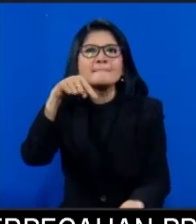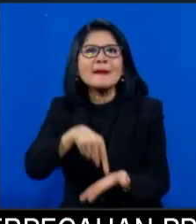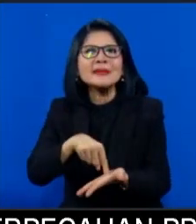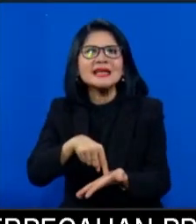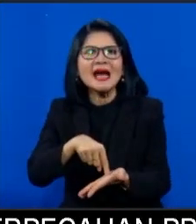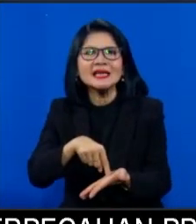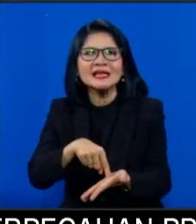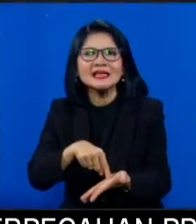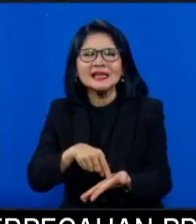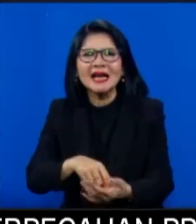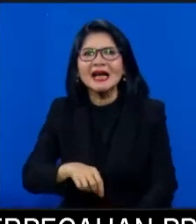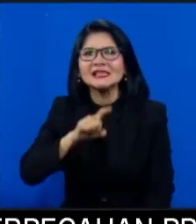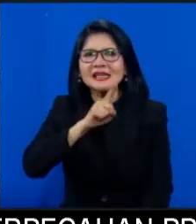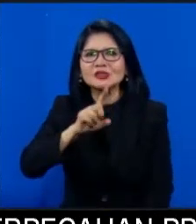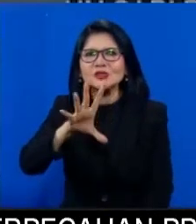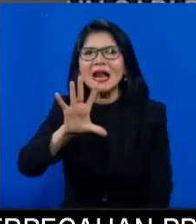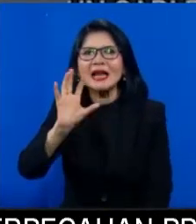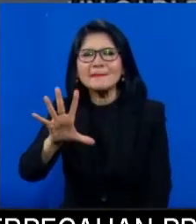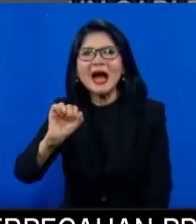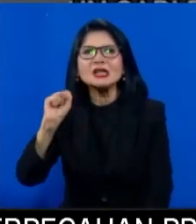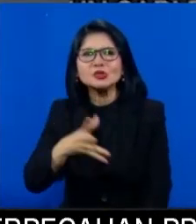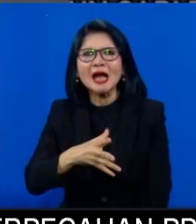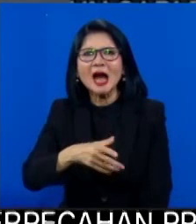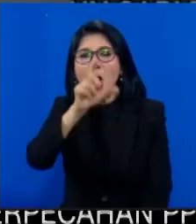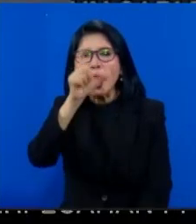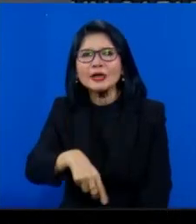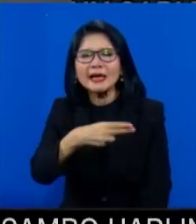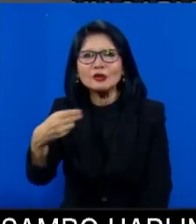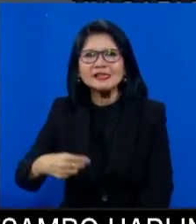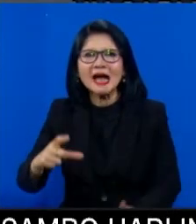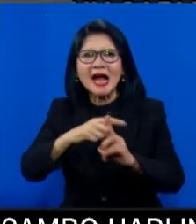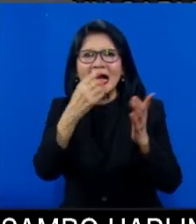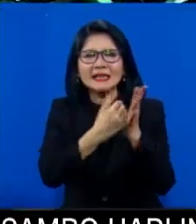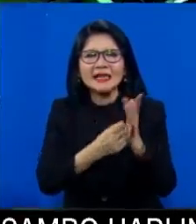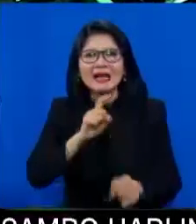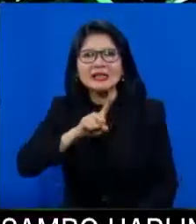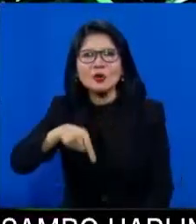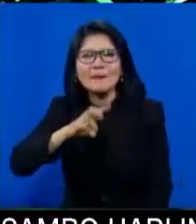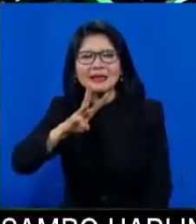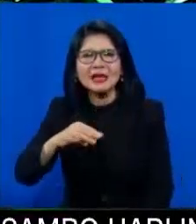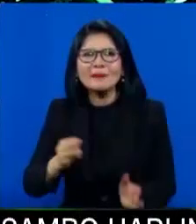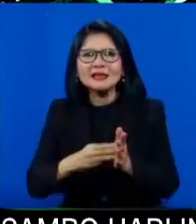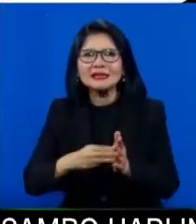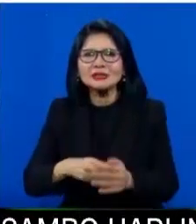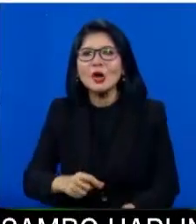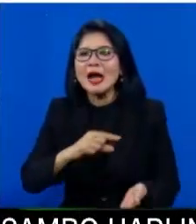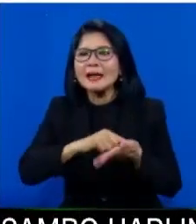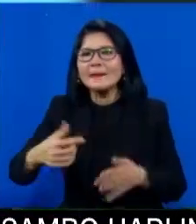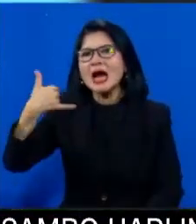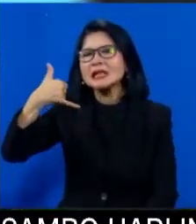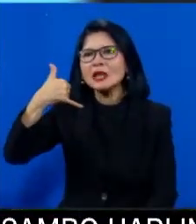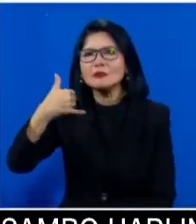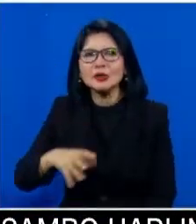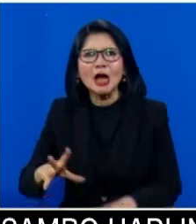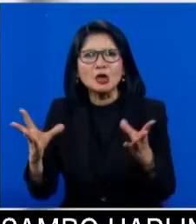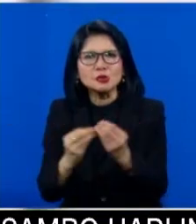data 105 juta penduduk Indonesia, data 1,3 miliar kartu telepon seluler Indonesia, 17